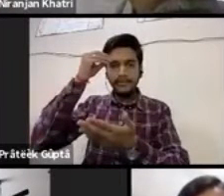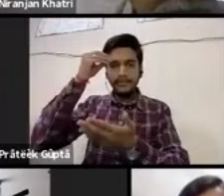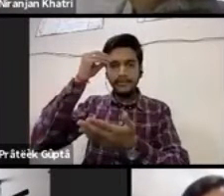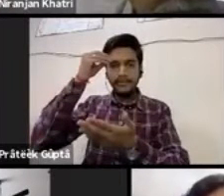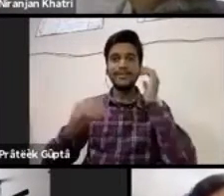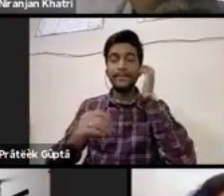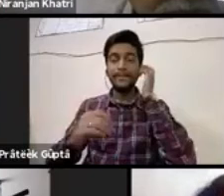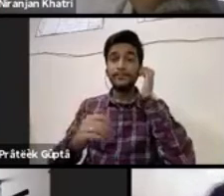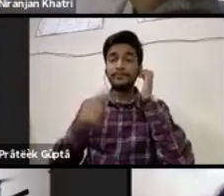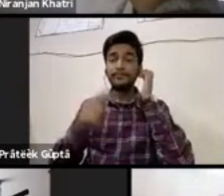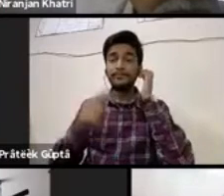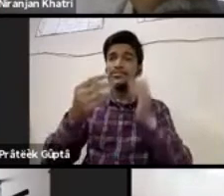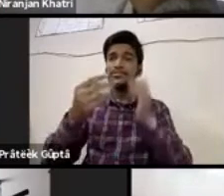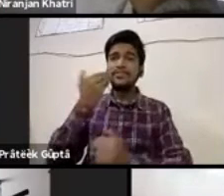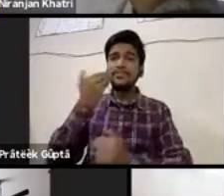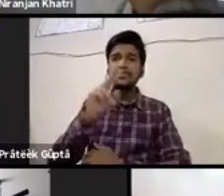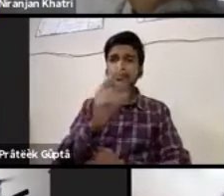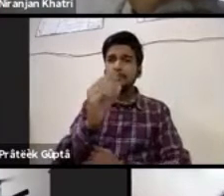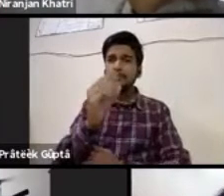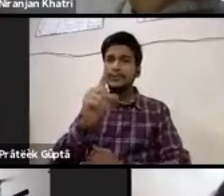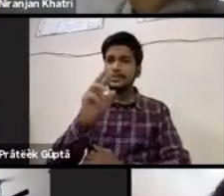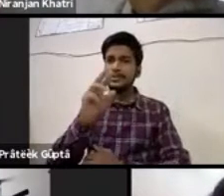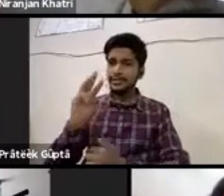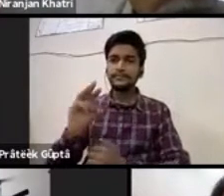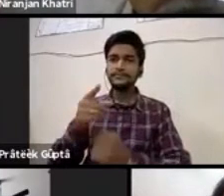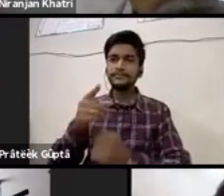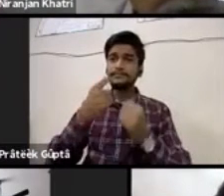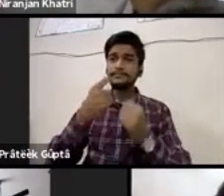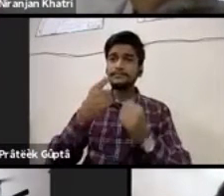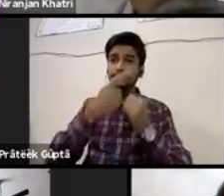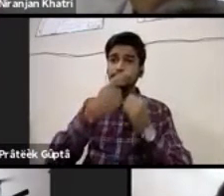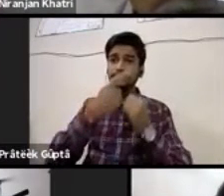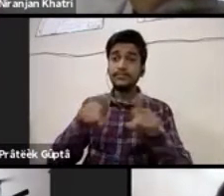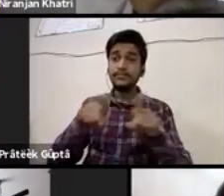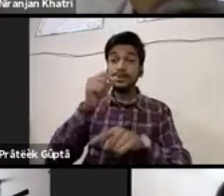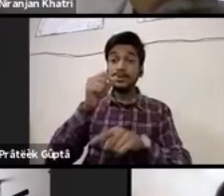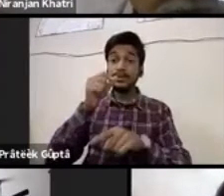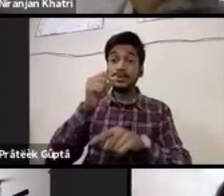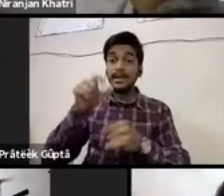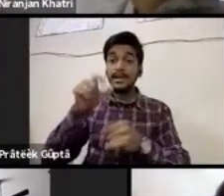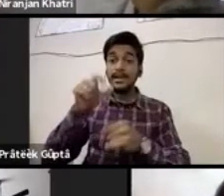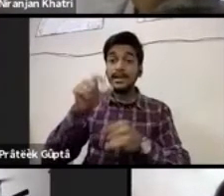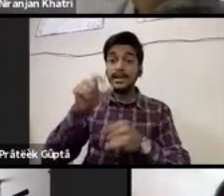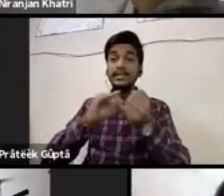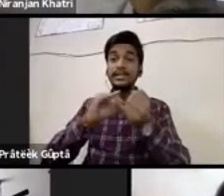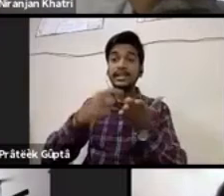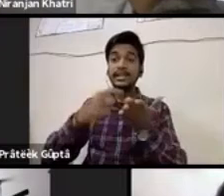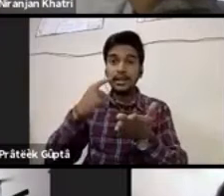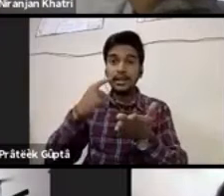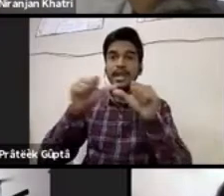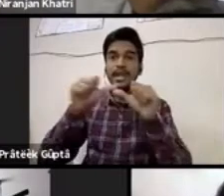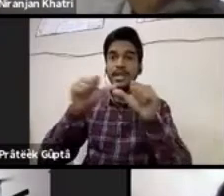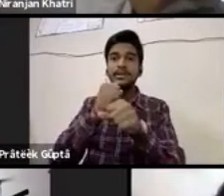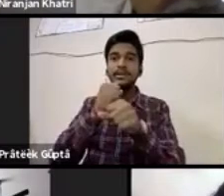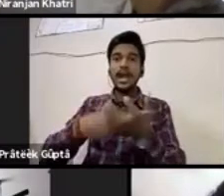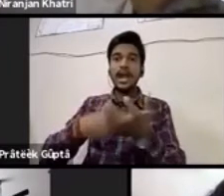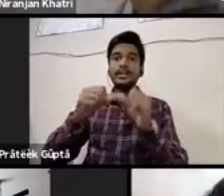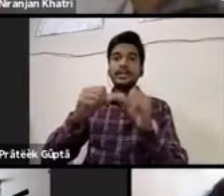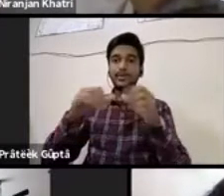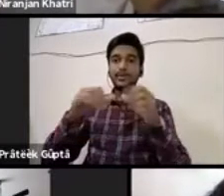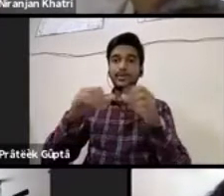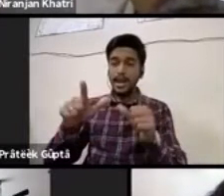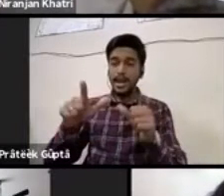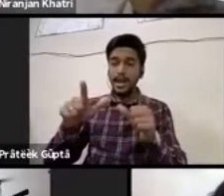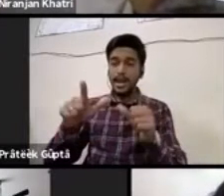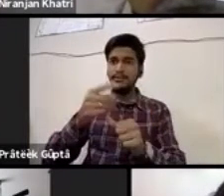कि समहाउ आई गॉट इन कॉन्टेक्ट विद श्री अग्रवाल जी, और अग्रवाल जी का मुझे पता चला कि वो दिल्ली में काम करते हैं, उन्हें